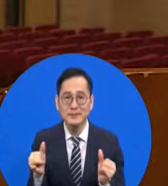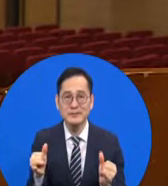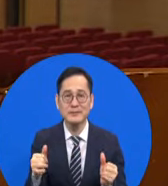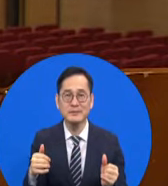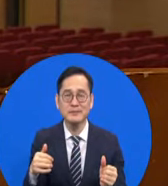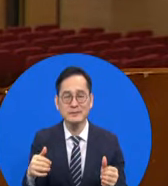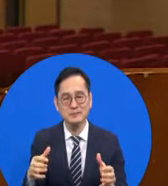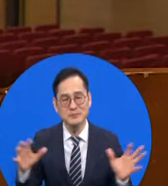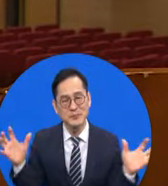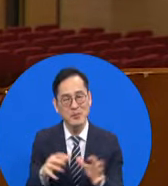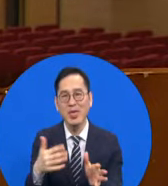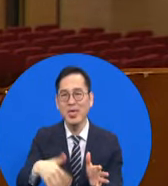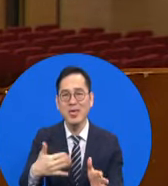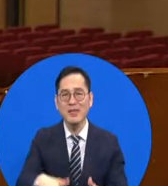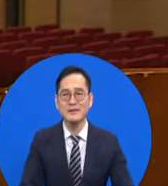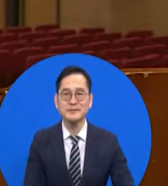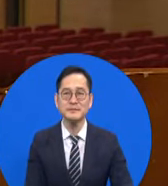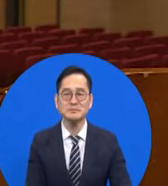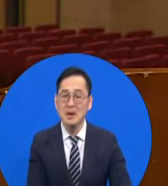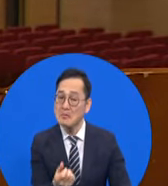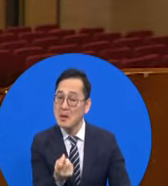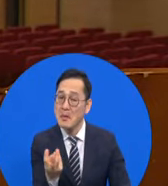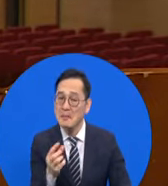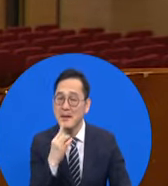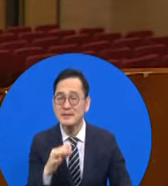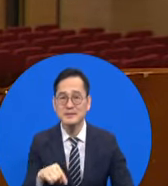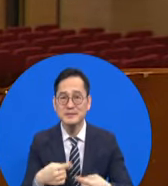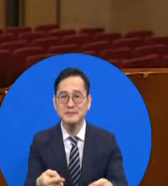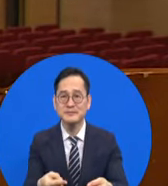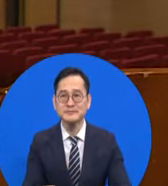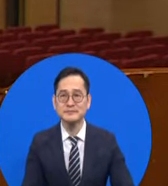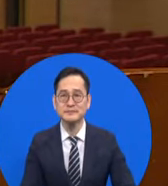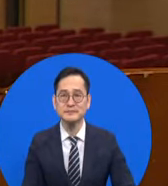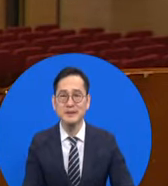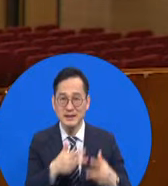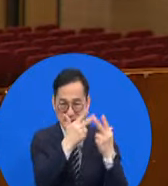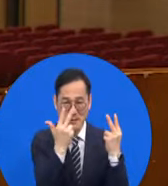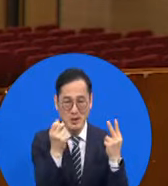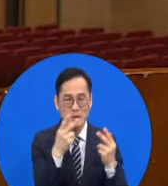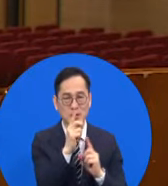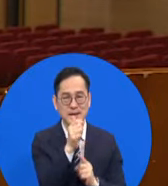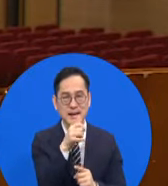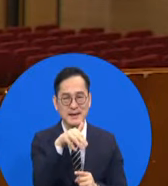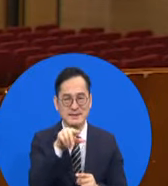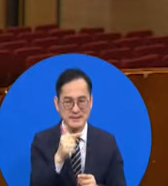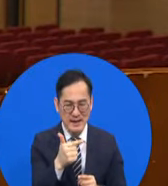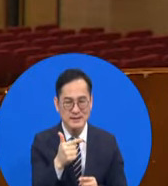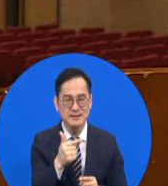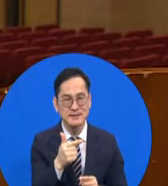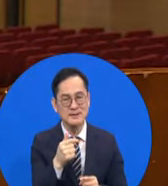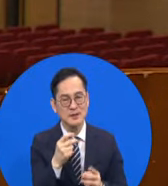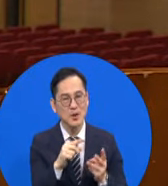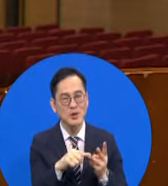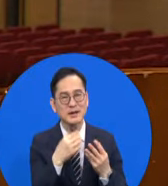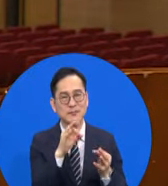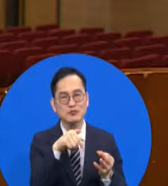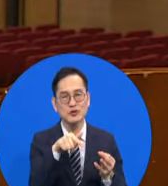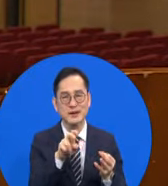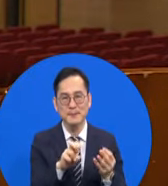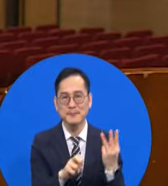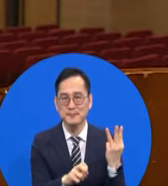있고요. 당 지도부는 아직 모습을 보이지 않고 있는데요. 이재명 대표와 이해찬 김부겸